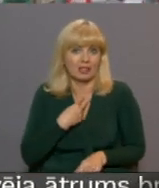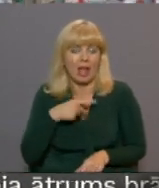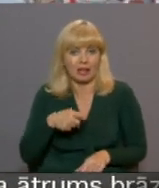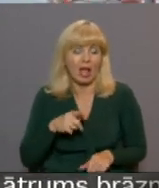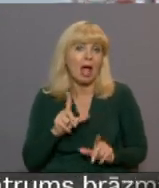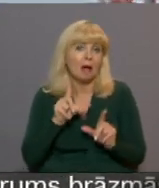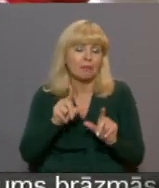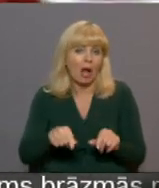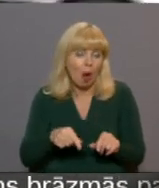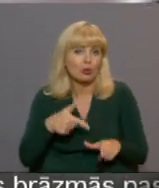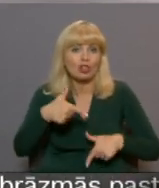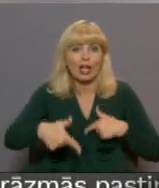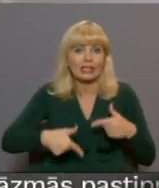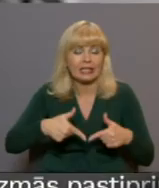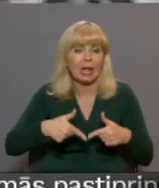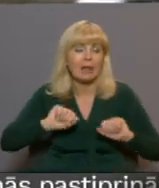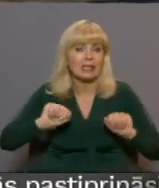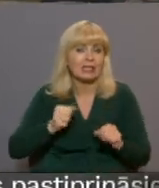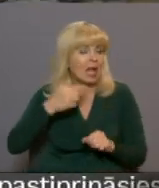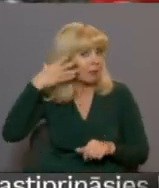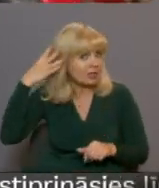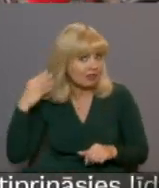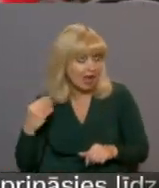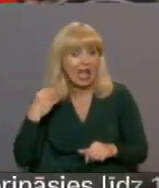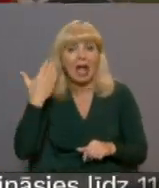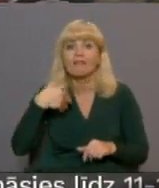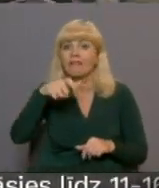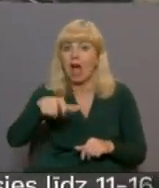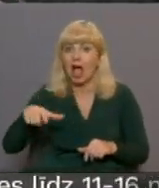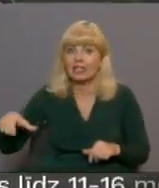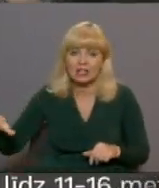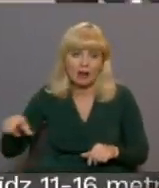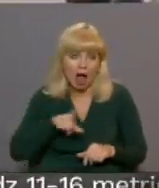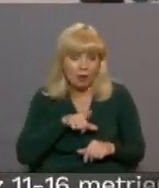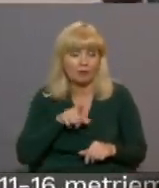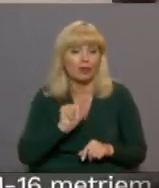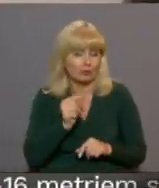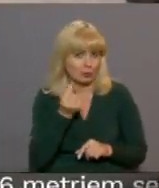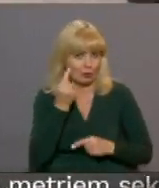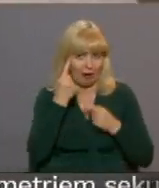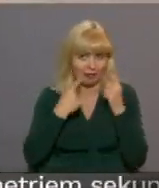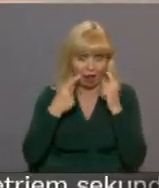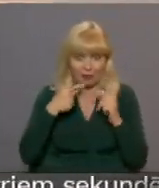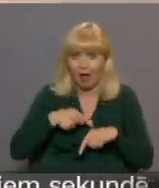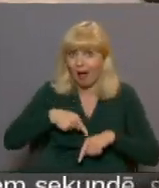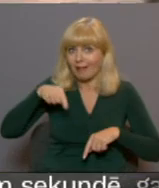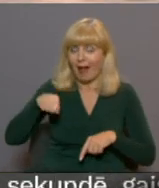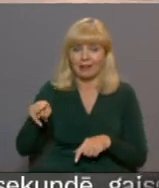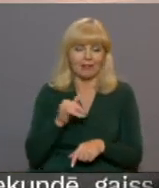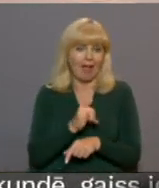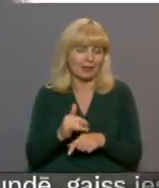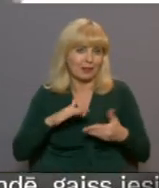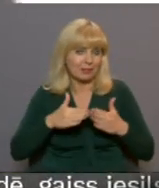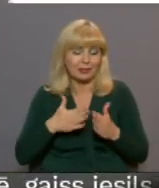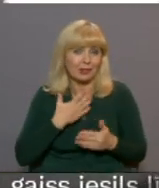divriteņiem braucošu Ziemassvētku vecīšu. Neviens vien Ventspilnieks svētku laikā kautrīgi notrauc pasarē. Reakcijas uz vecīšu ekskursijām pa pilsētu ir tik